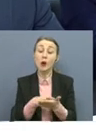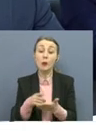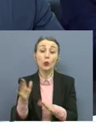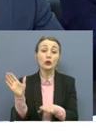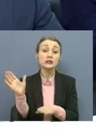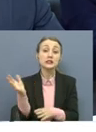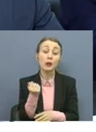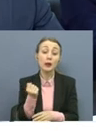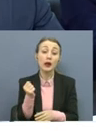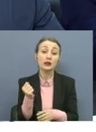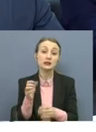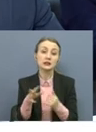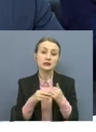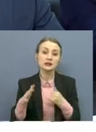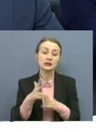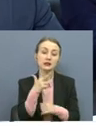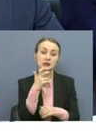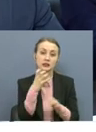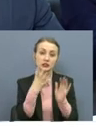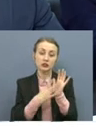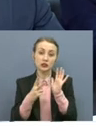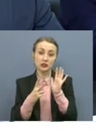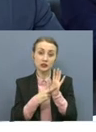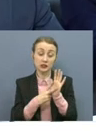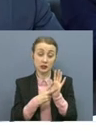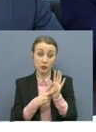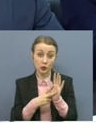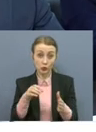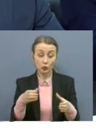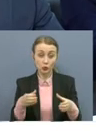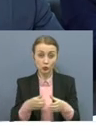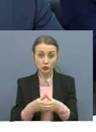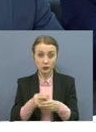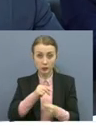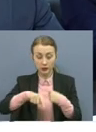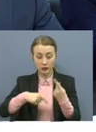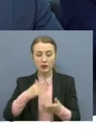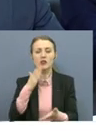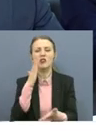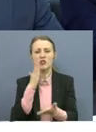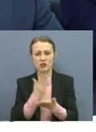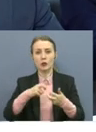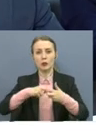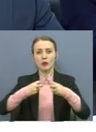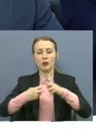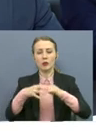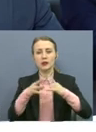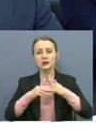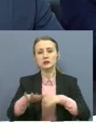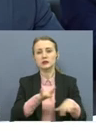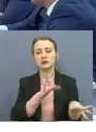қатысты мәселелері көп туындайды. Бұл жер комиссиясы қалалық кеңесте қаралған шешімдерге де қатысты.